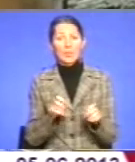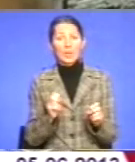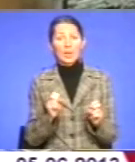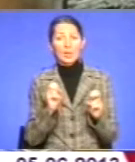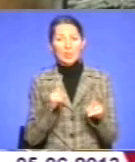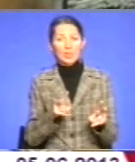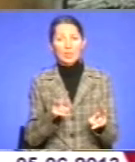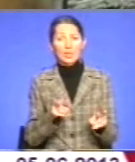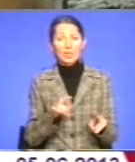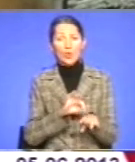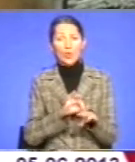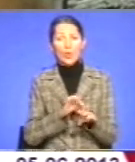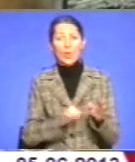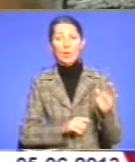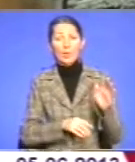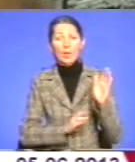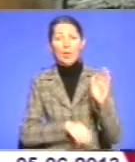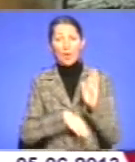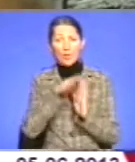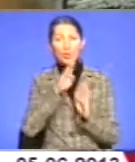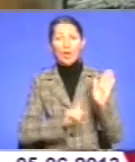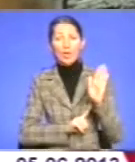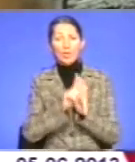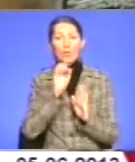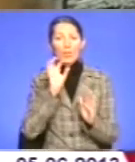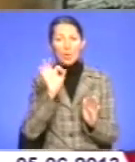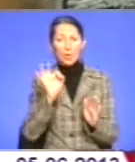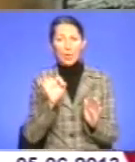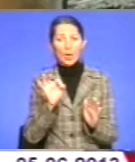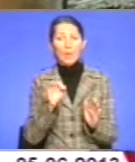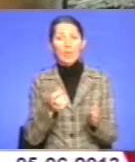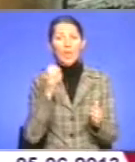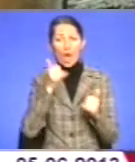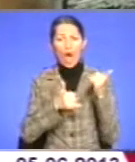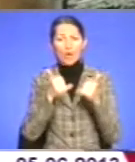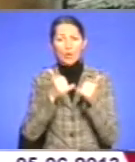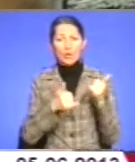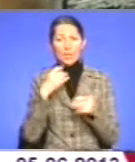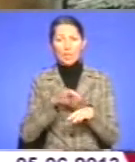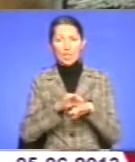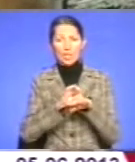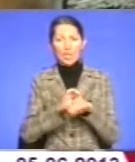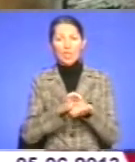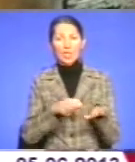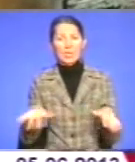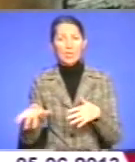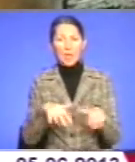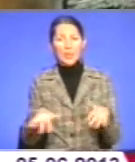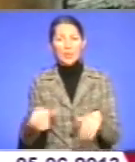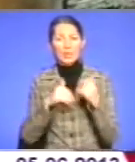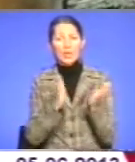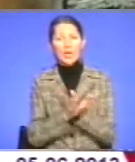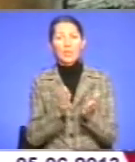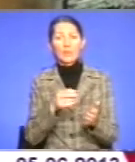синдроми. Це є гарячка нез'ясованої етіології, поява жовтяниці, вираженої загальної слабкості і взагалі на